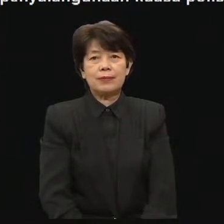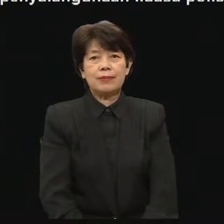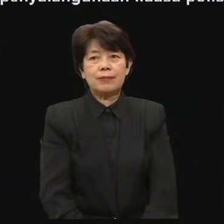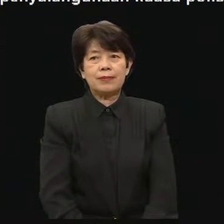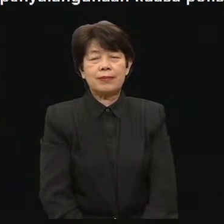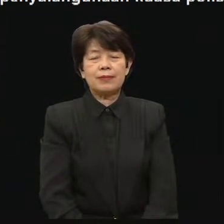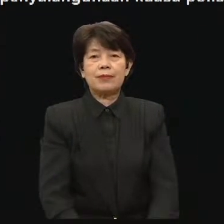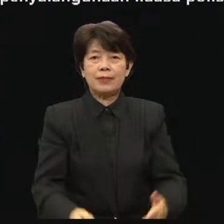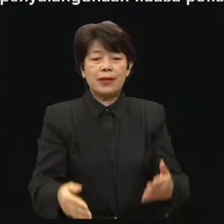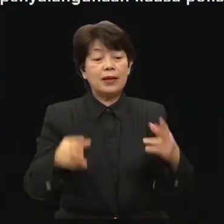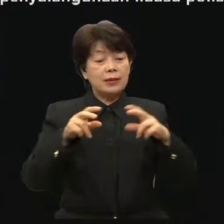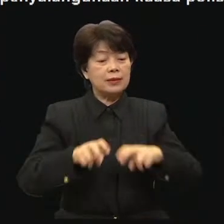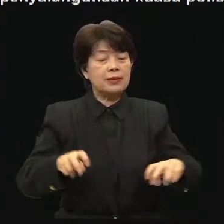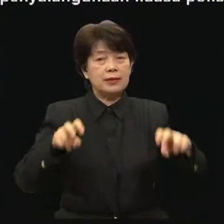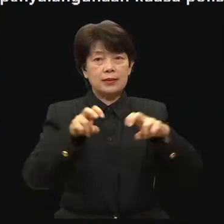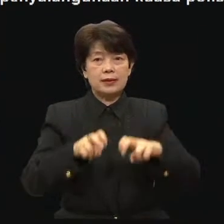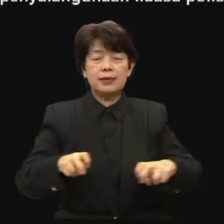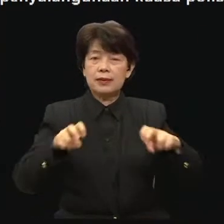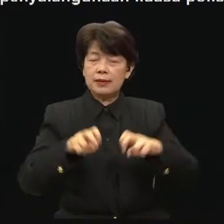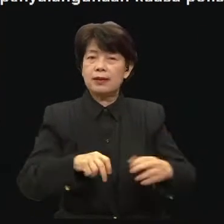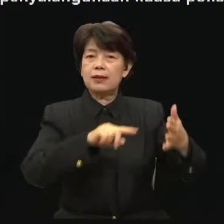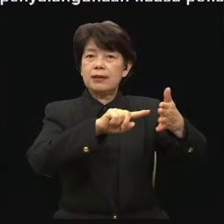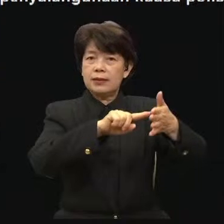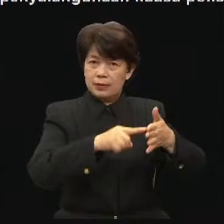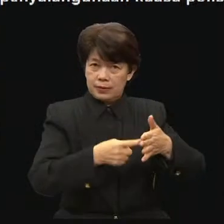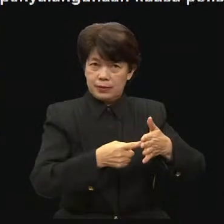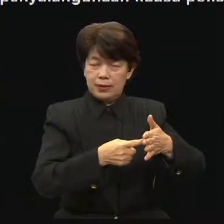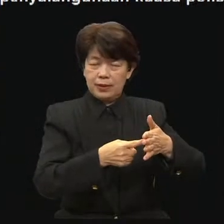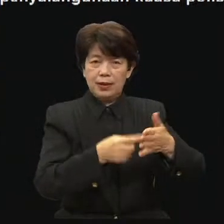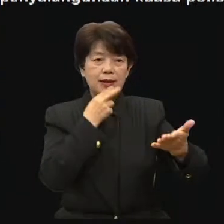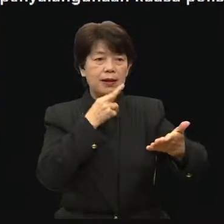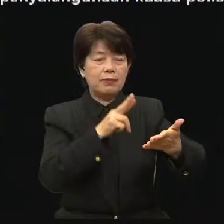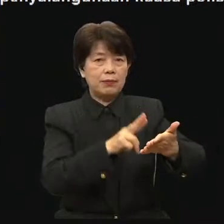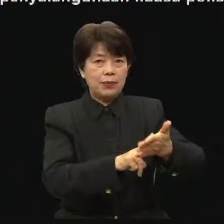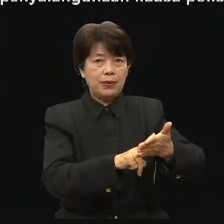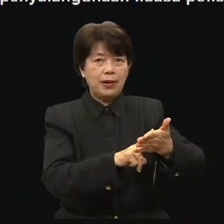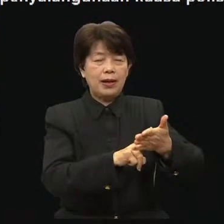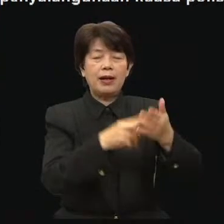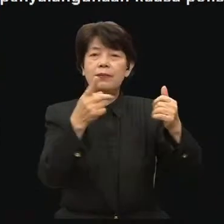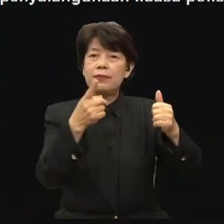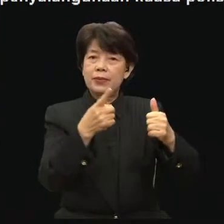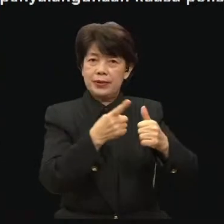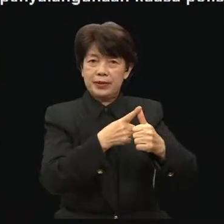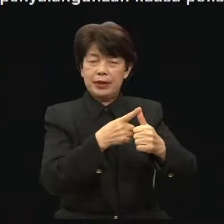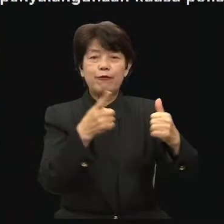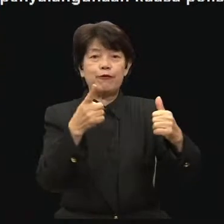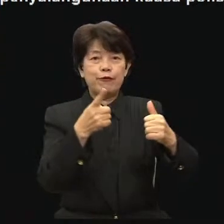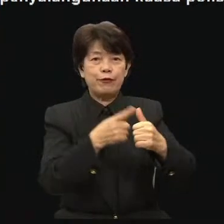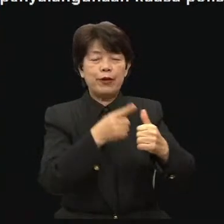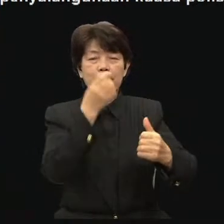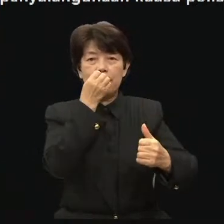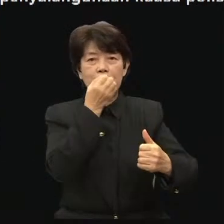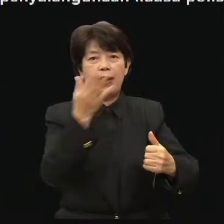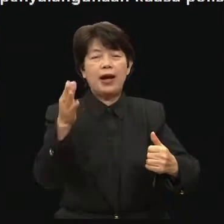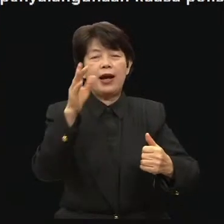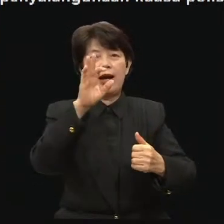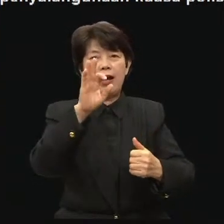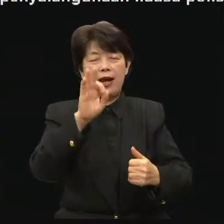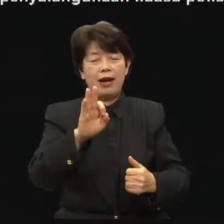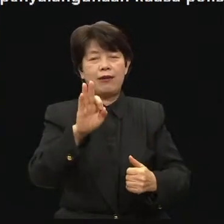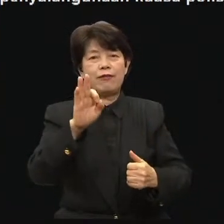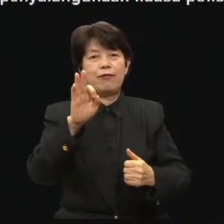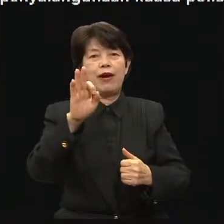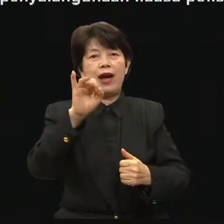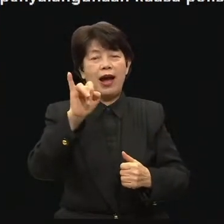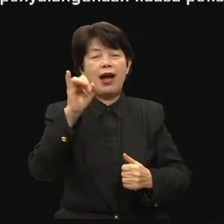246. Siasatan akan dimulakan berdasarkan laporan awal pertama ataupun First Information Report FIR